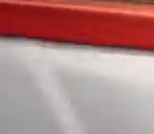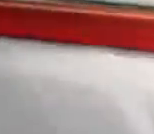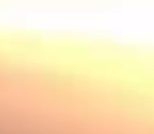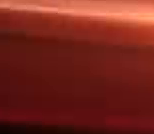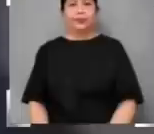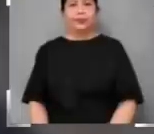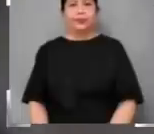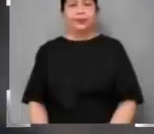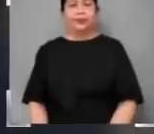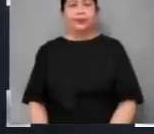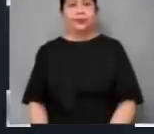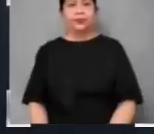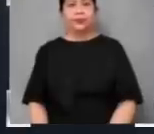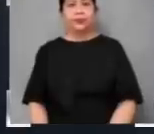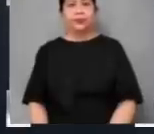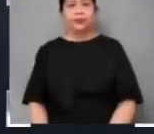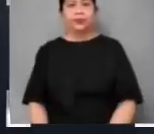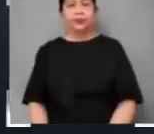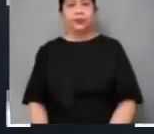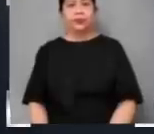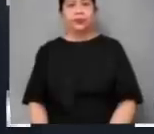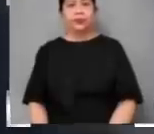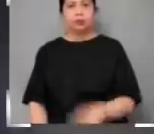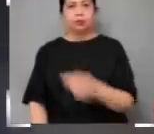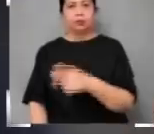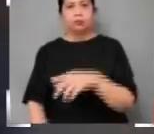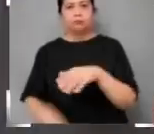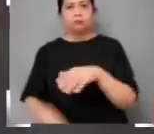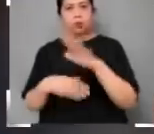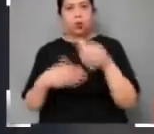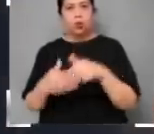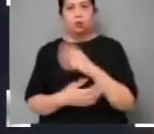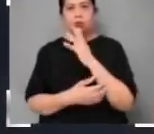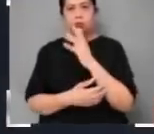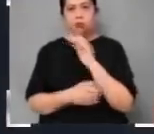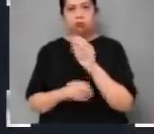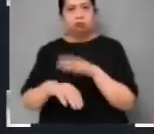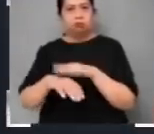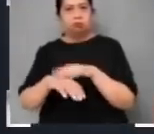Ayoy, magkakapat ang manahimik. Lahat ang tatapin nyo ay maraming gamitin natin sa inyo.